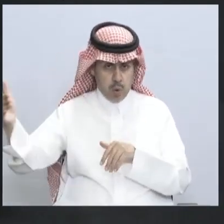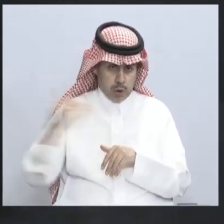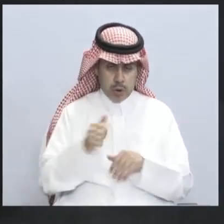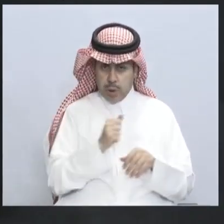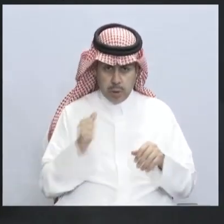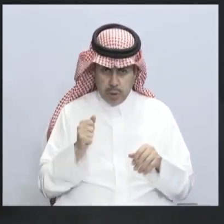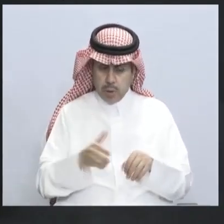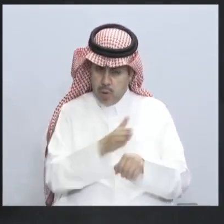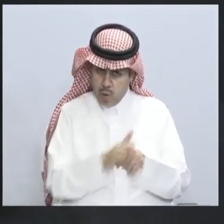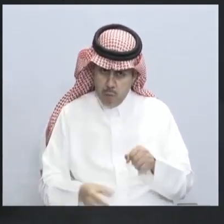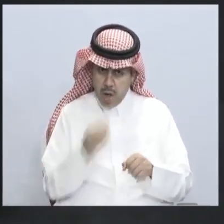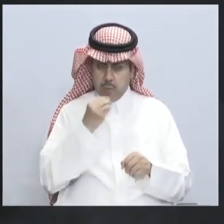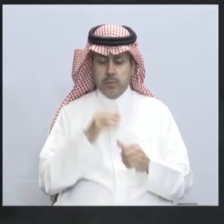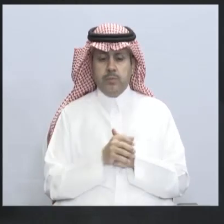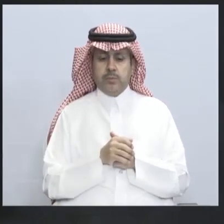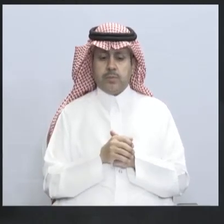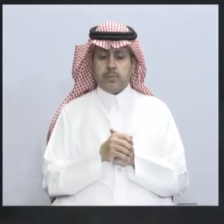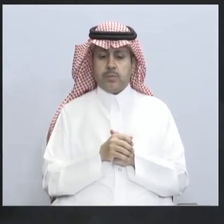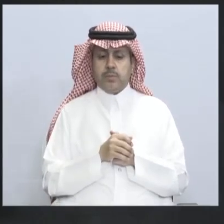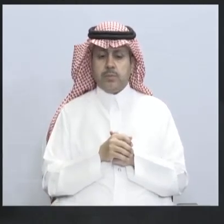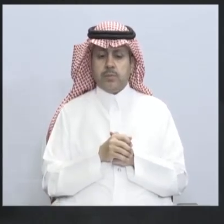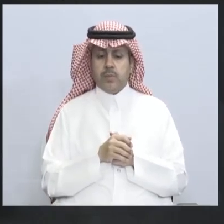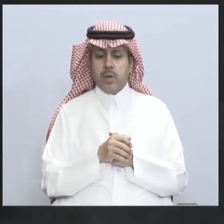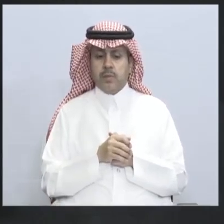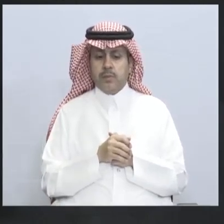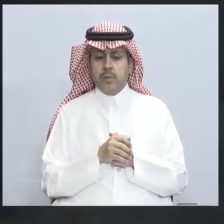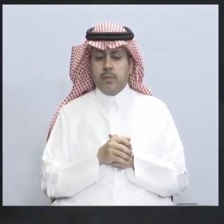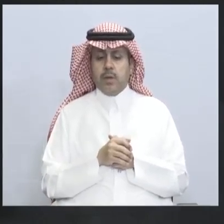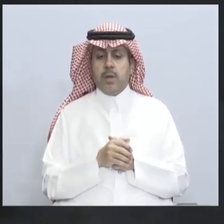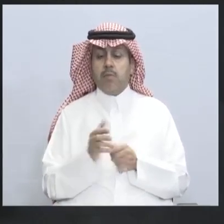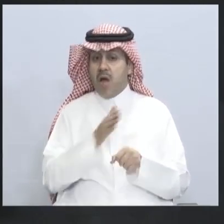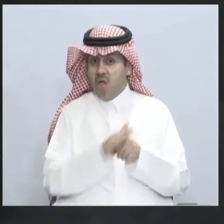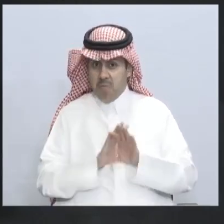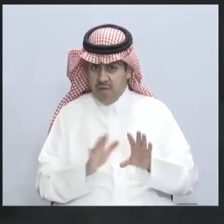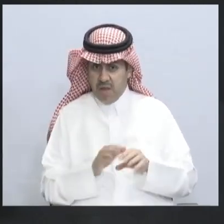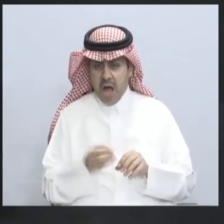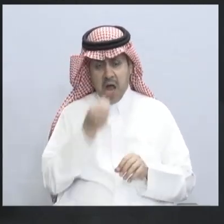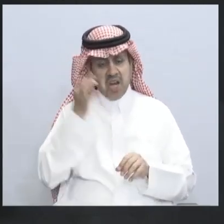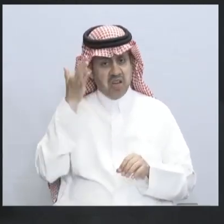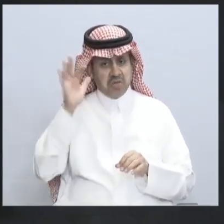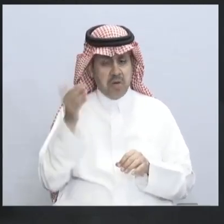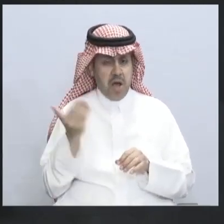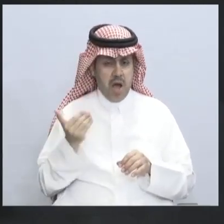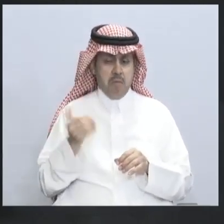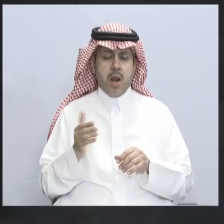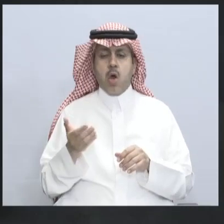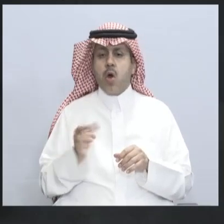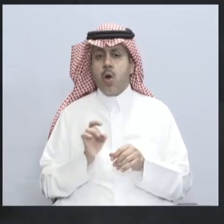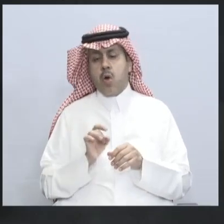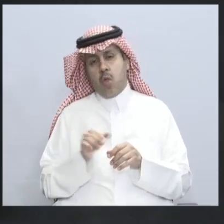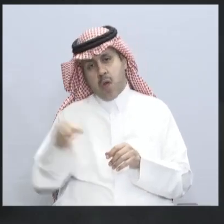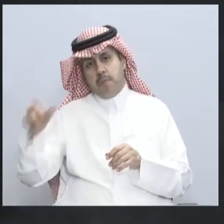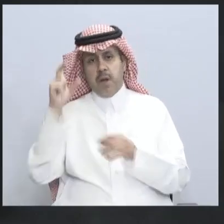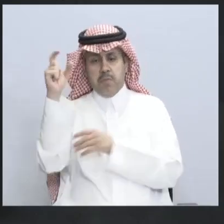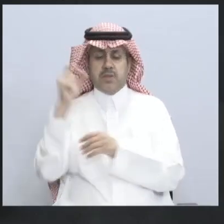المصلى فياكل من اضحيته فان لم يكن له اضحيه اكل انشاء قبل خروجه اي قبل